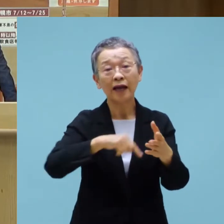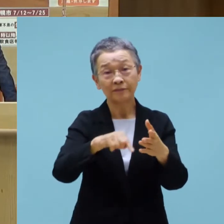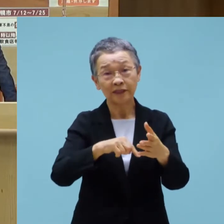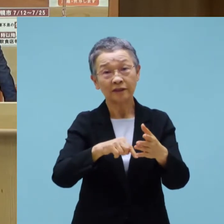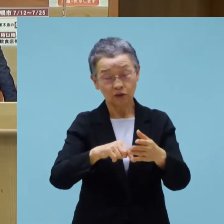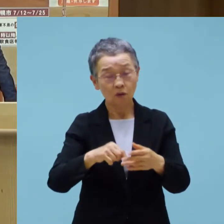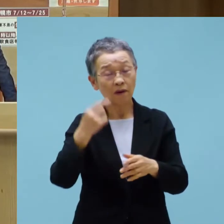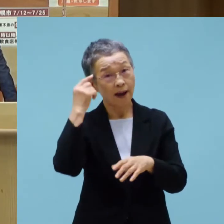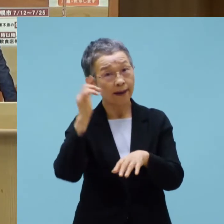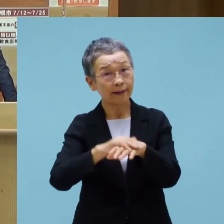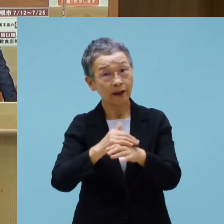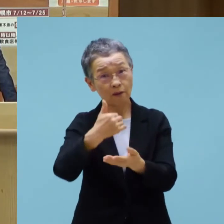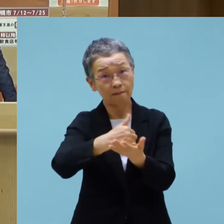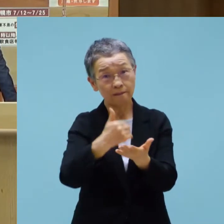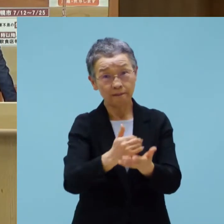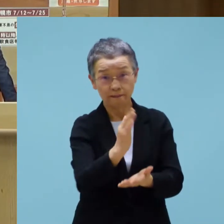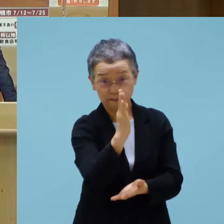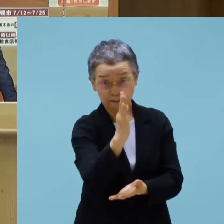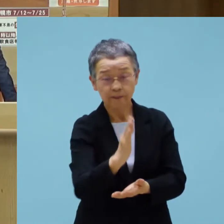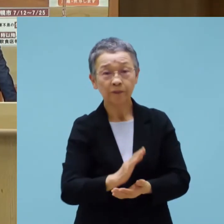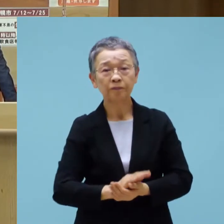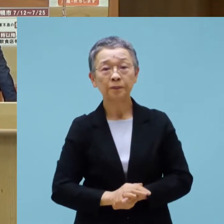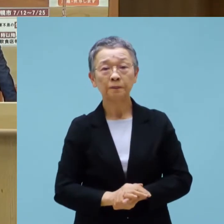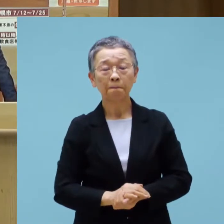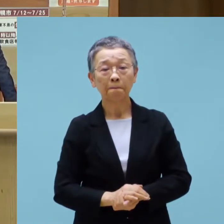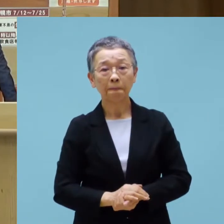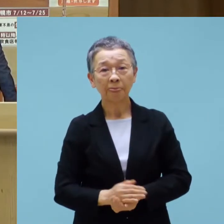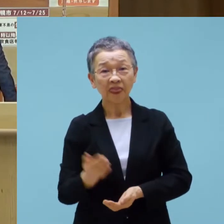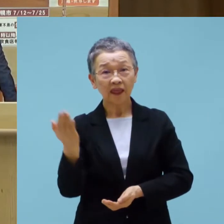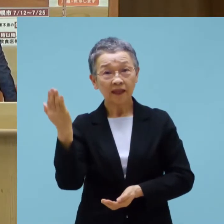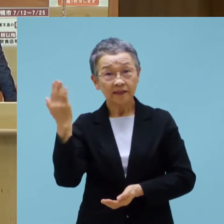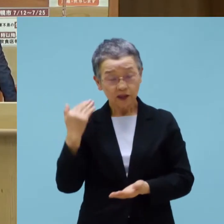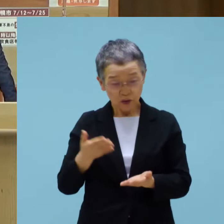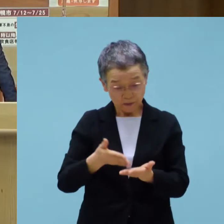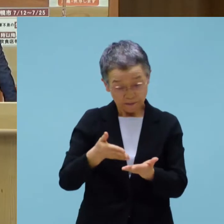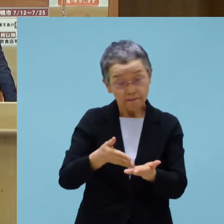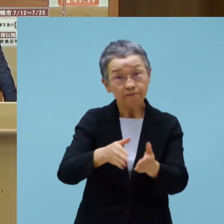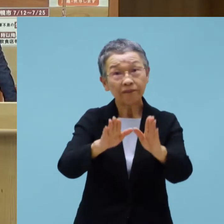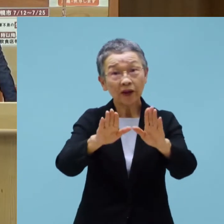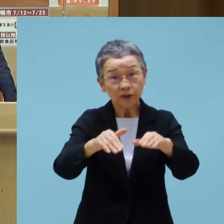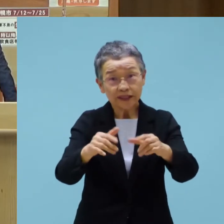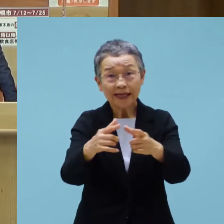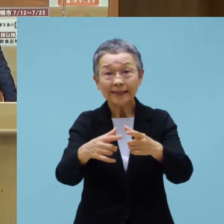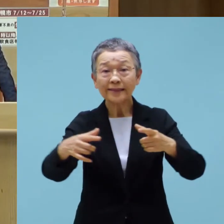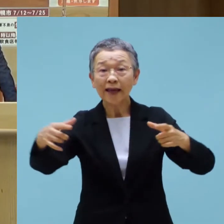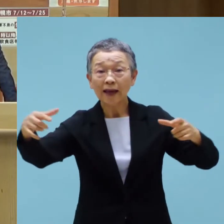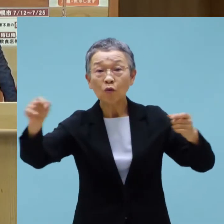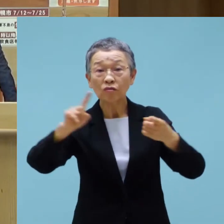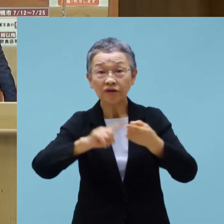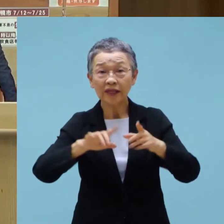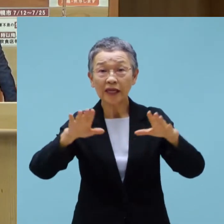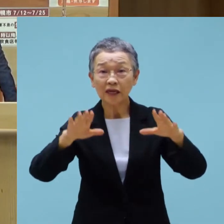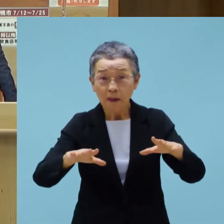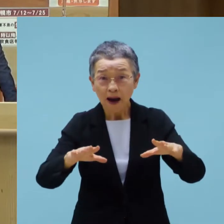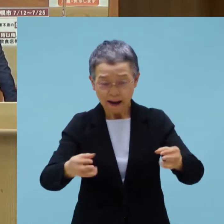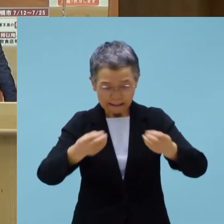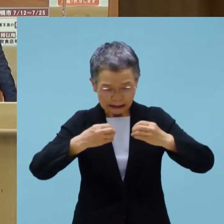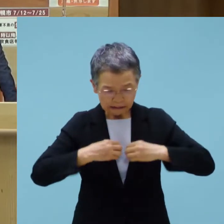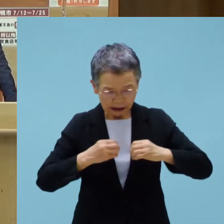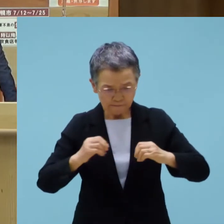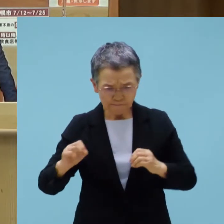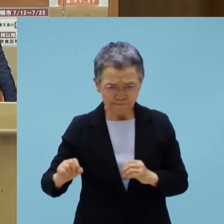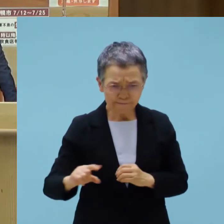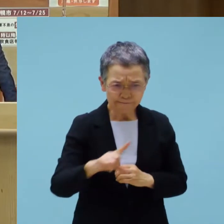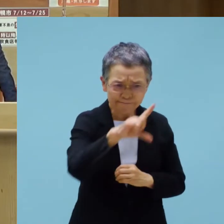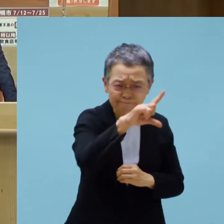ちょっともうちょっと教えていただければと思います。 まあ、先ほどお話ししたようにですね、この全国的にも今感染増加してます。で、